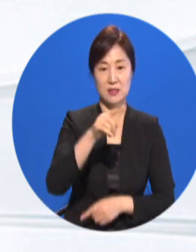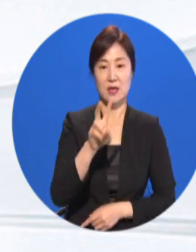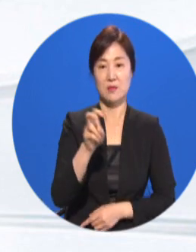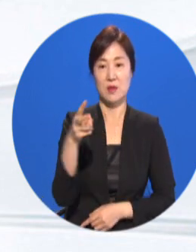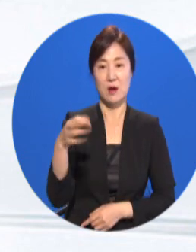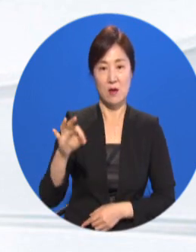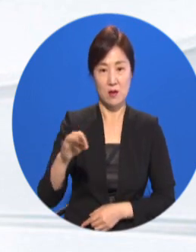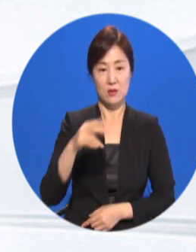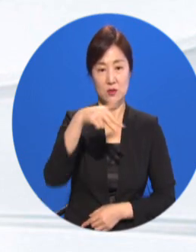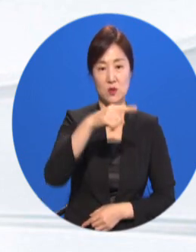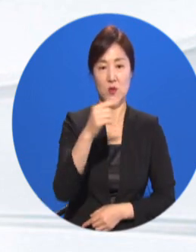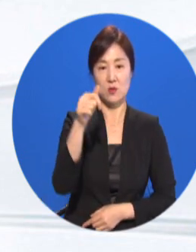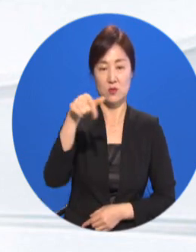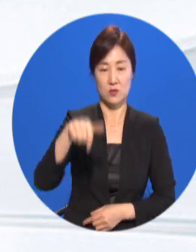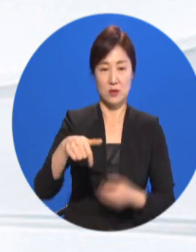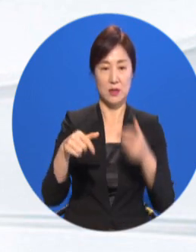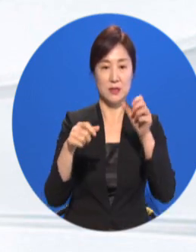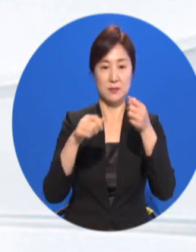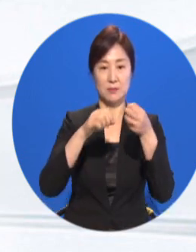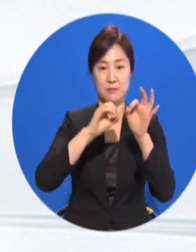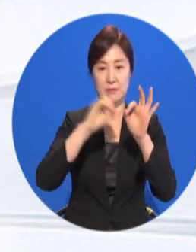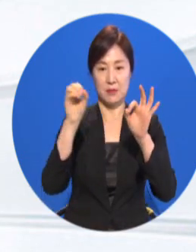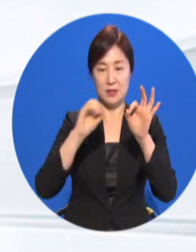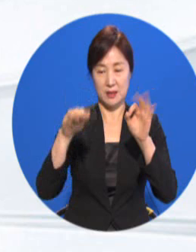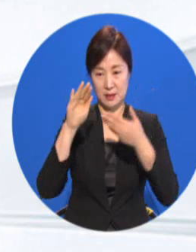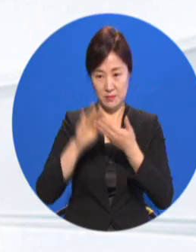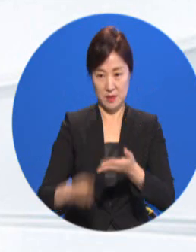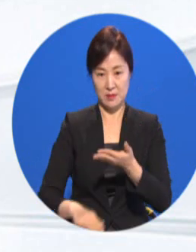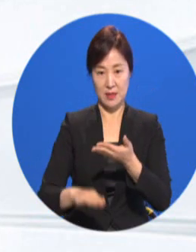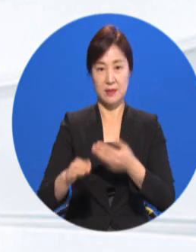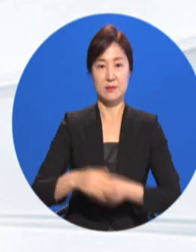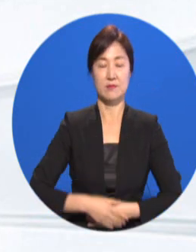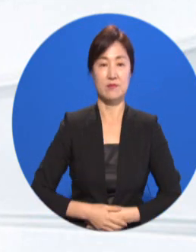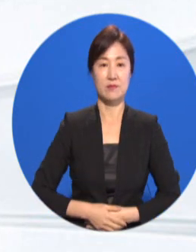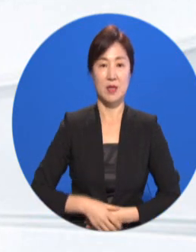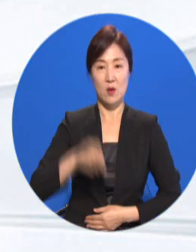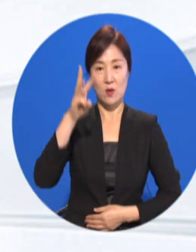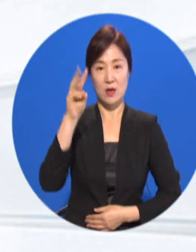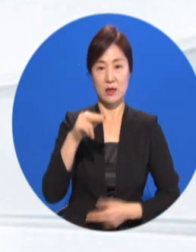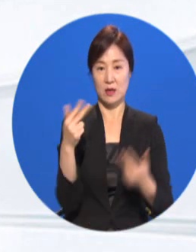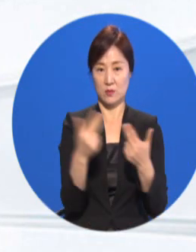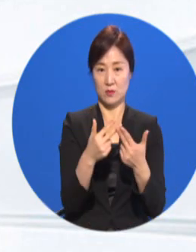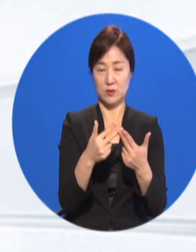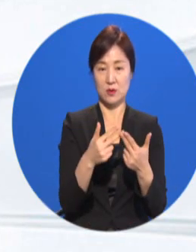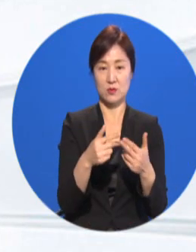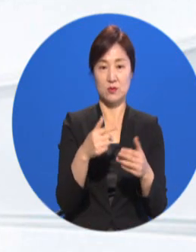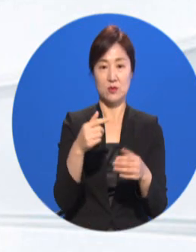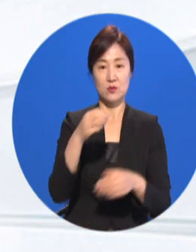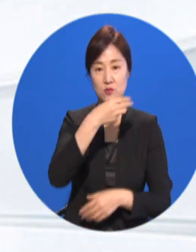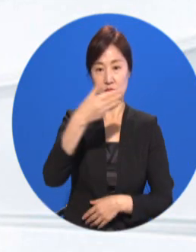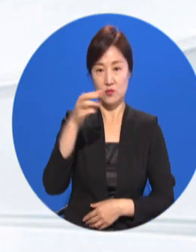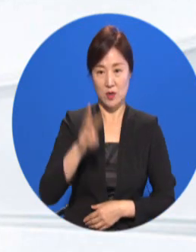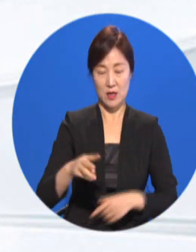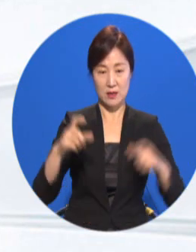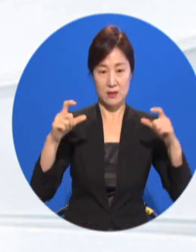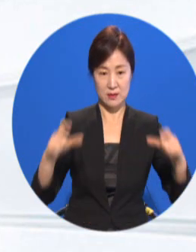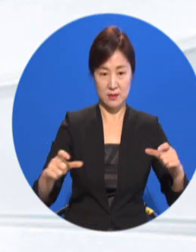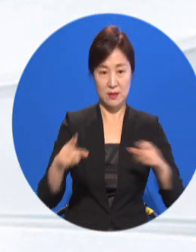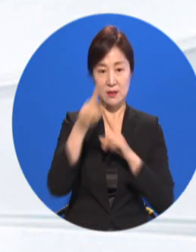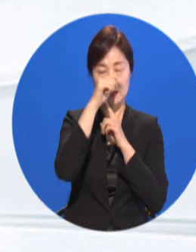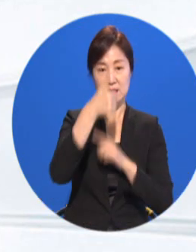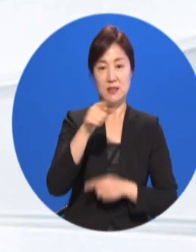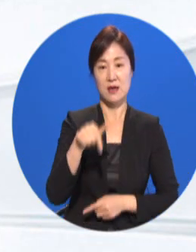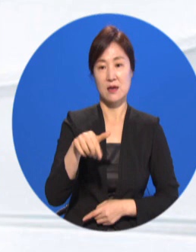알에 지지율을 보였습니다 다음은 광양 곡성 굴에서 모릅니다 이낙연 47.6% 로